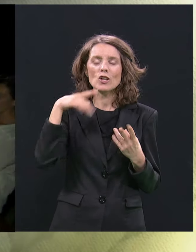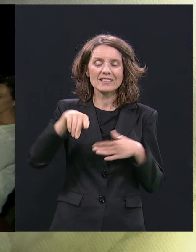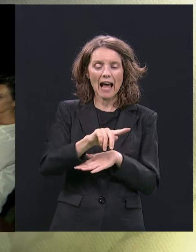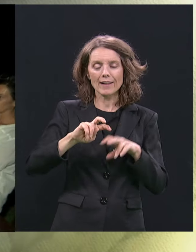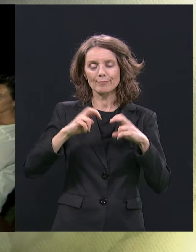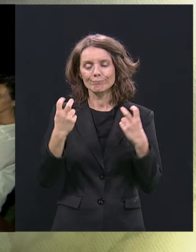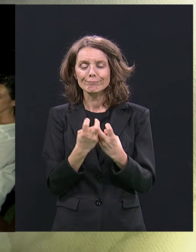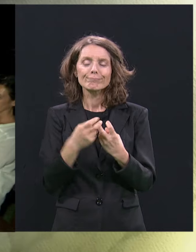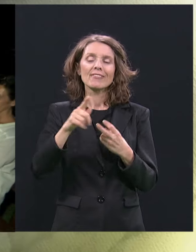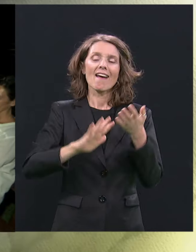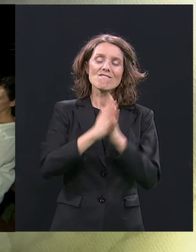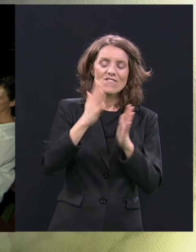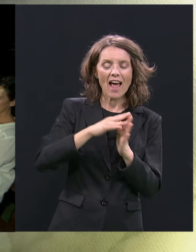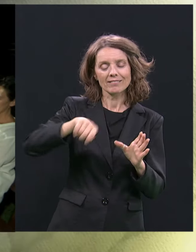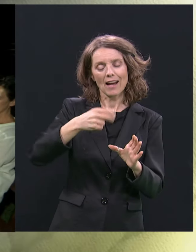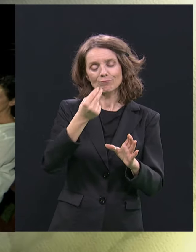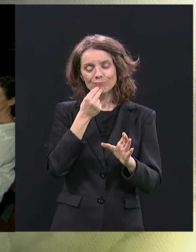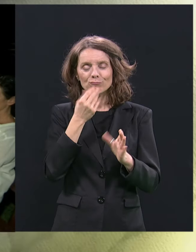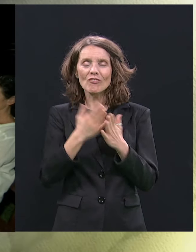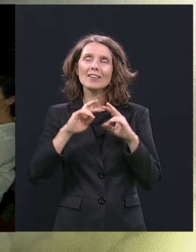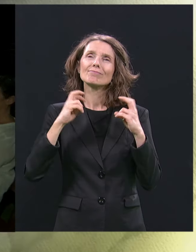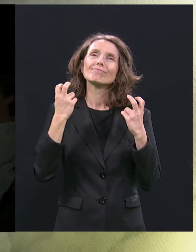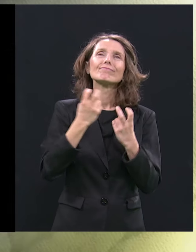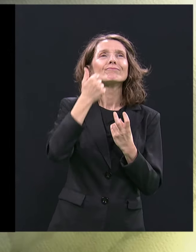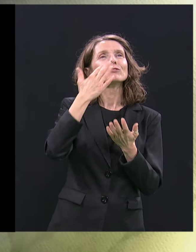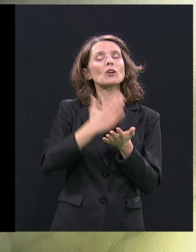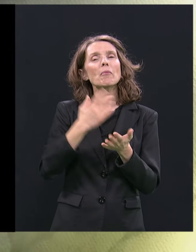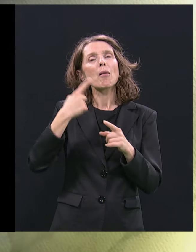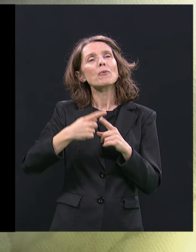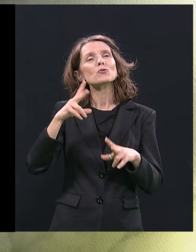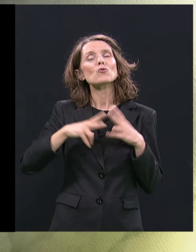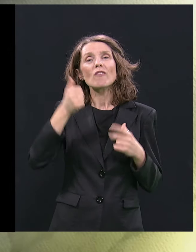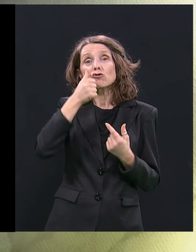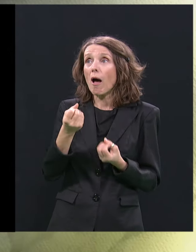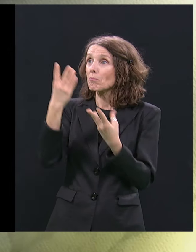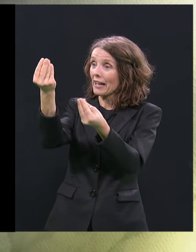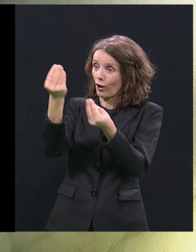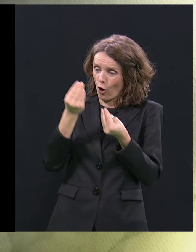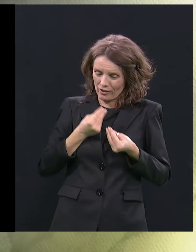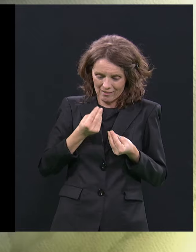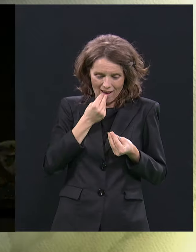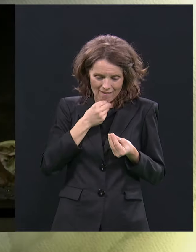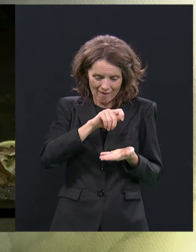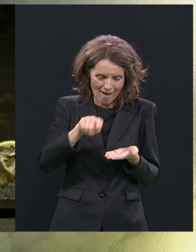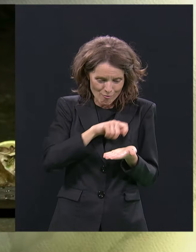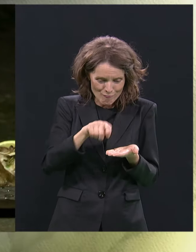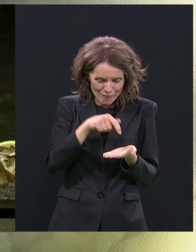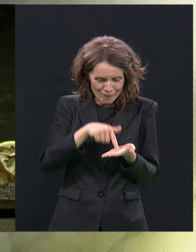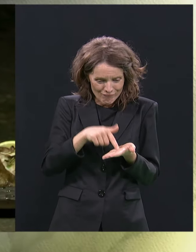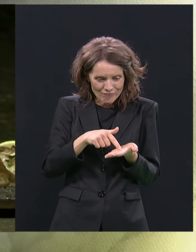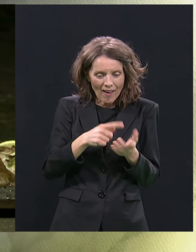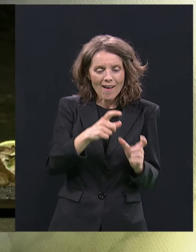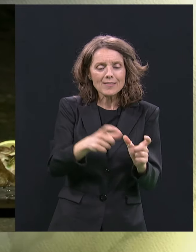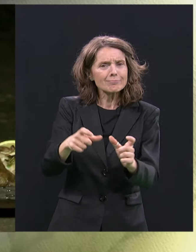sređuju utisci i rađaju nove ideje. Vreme u kome se uživa u onome što priroda daje, a servirano je na novim,